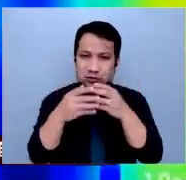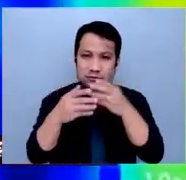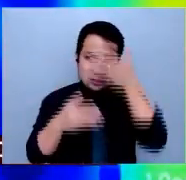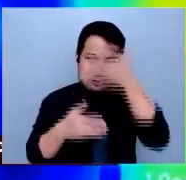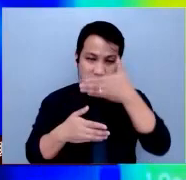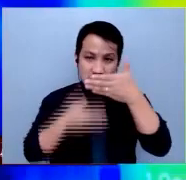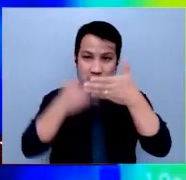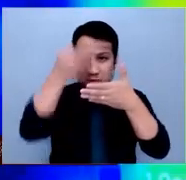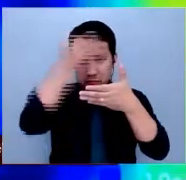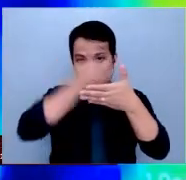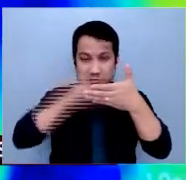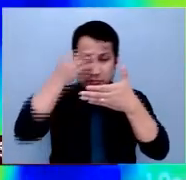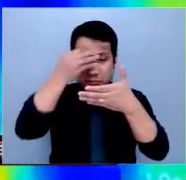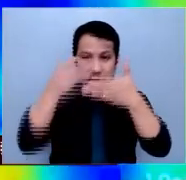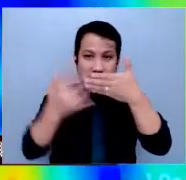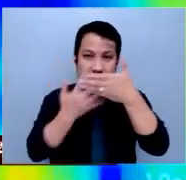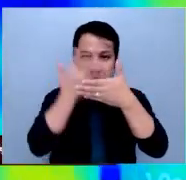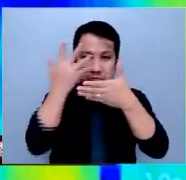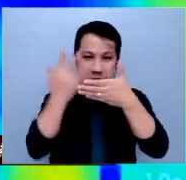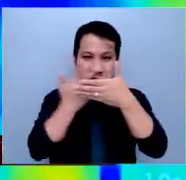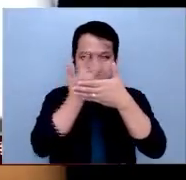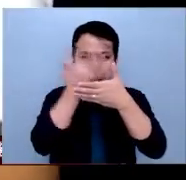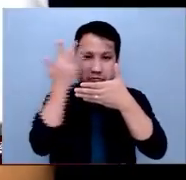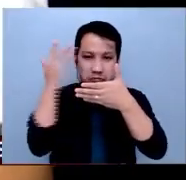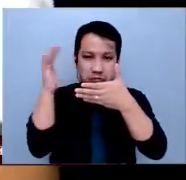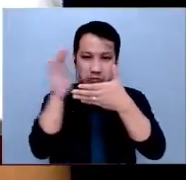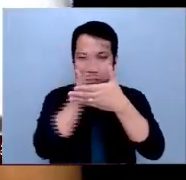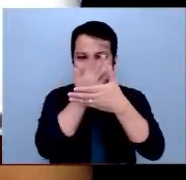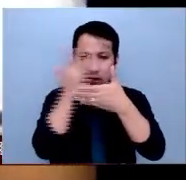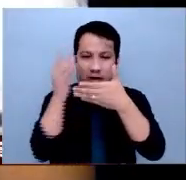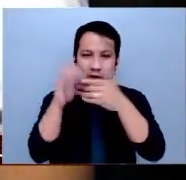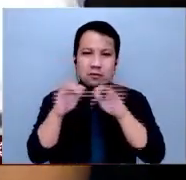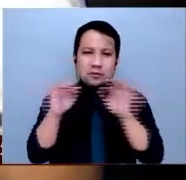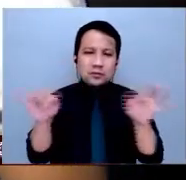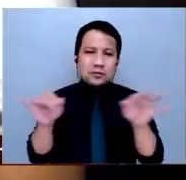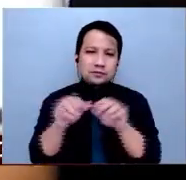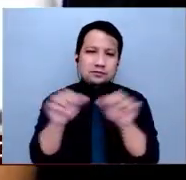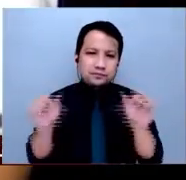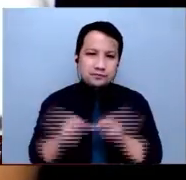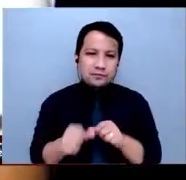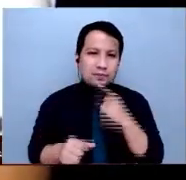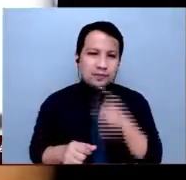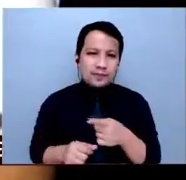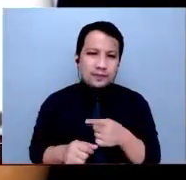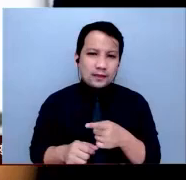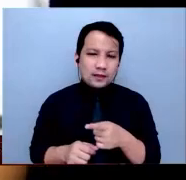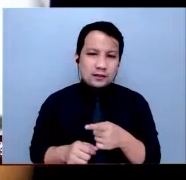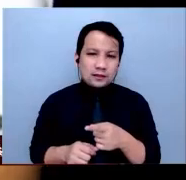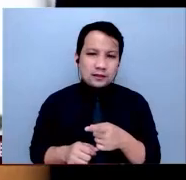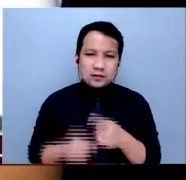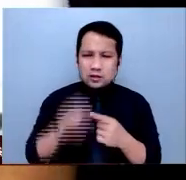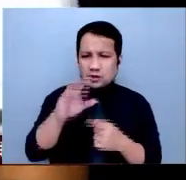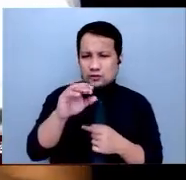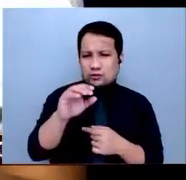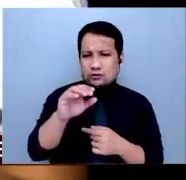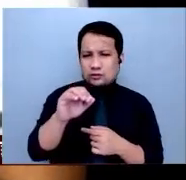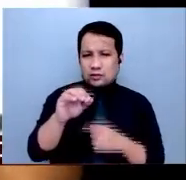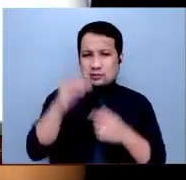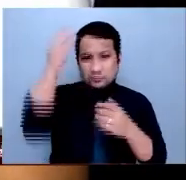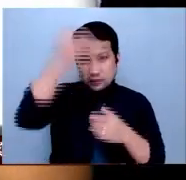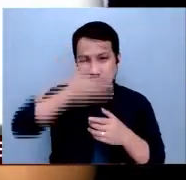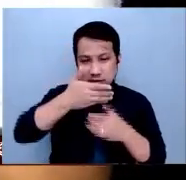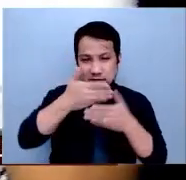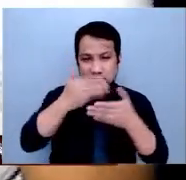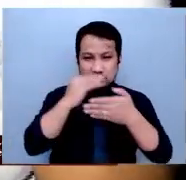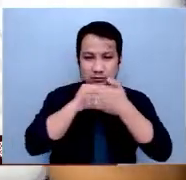ng mukha. Kahit na nasa well-ventilated tayong espasyo, dahil sa contraption na dala ng face shield,